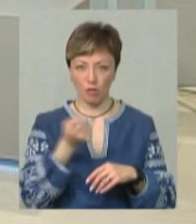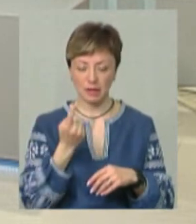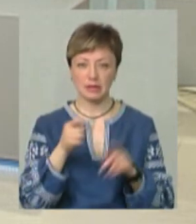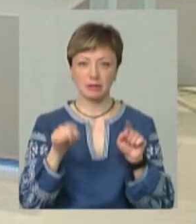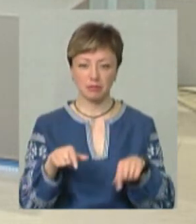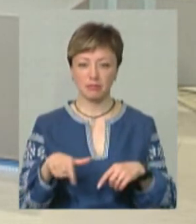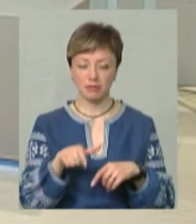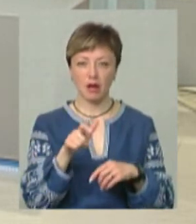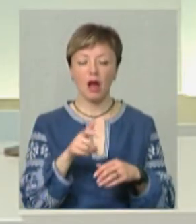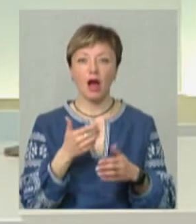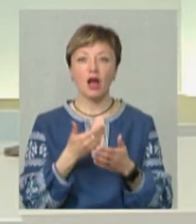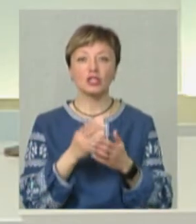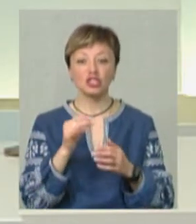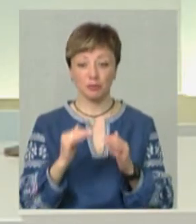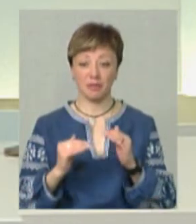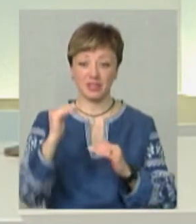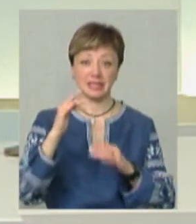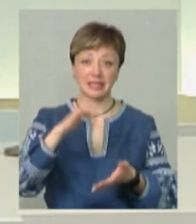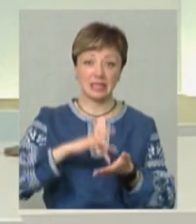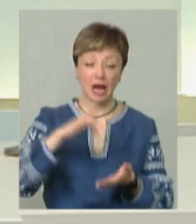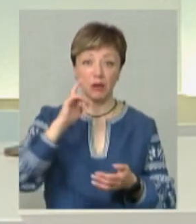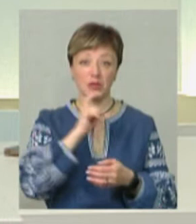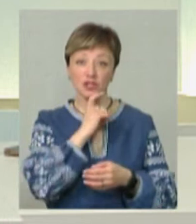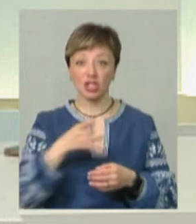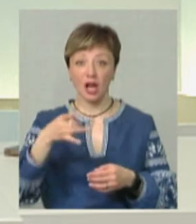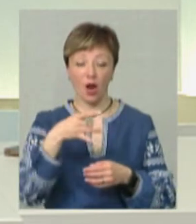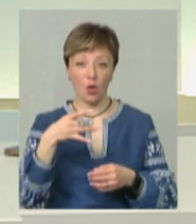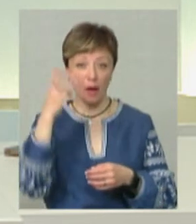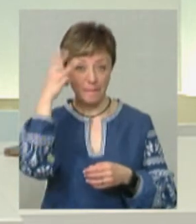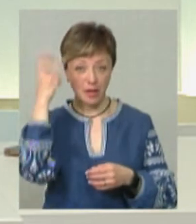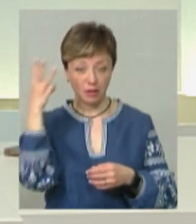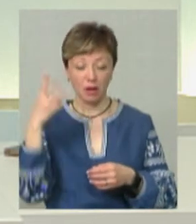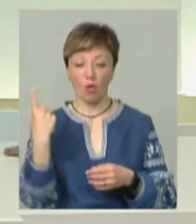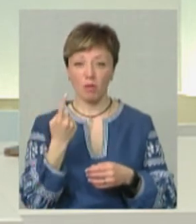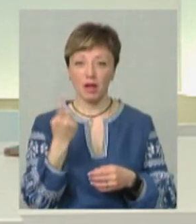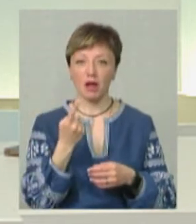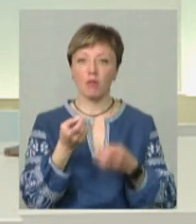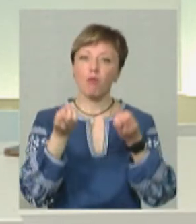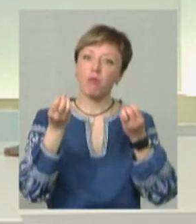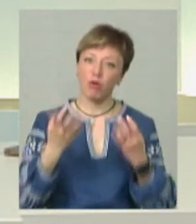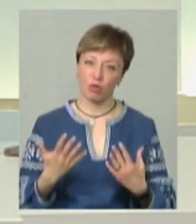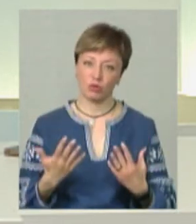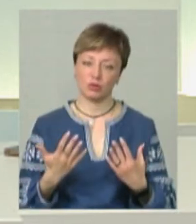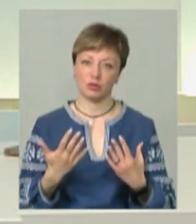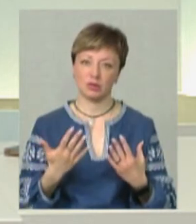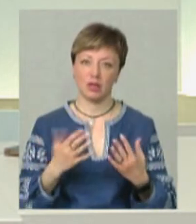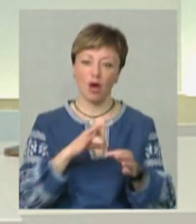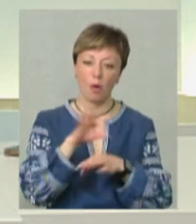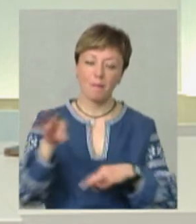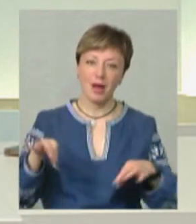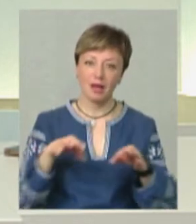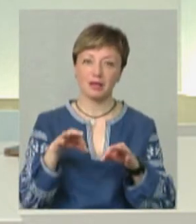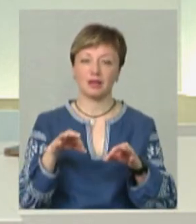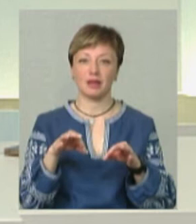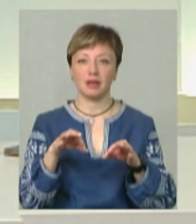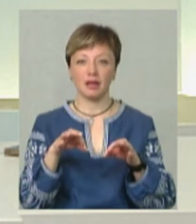само. Чим вище центральні, там північні райони, тим простіше, як геометрія взорів була,